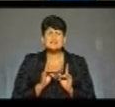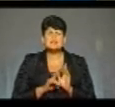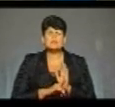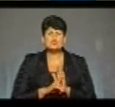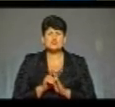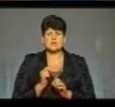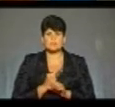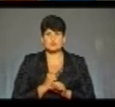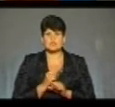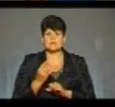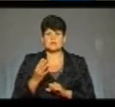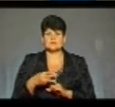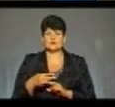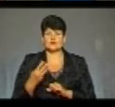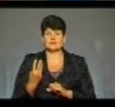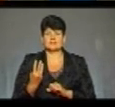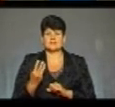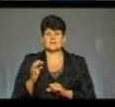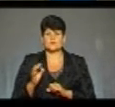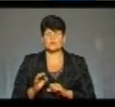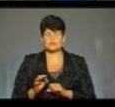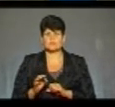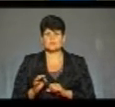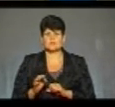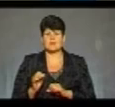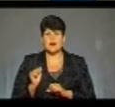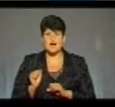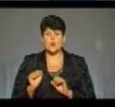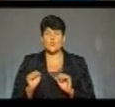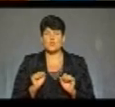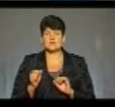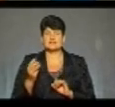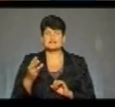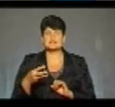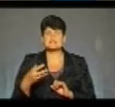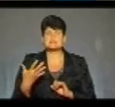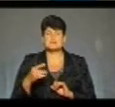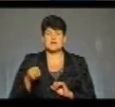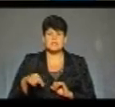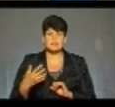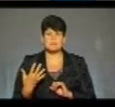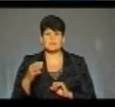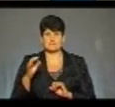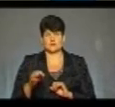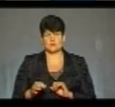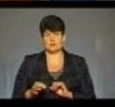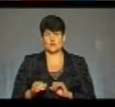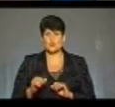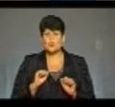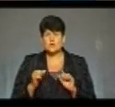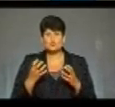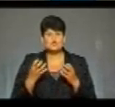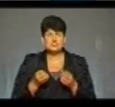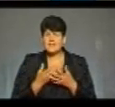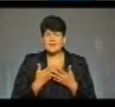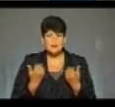почала працювати, на 43%. А уряд на 35,5%. Тобто уряду ще